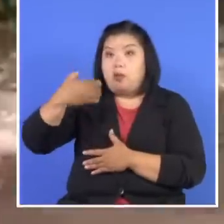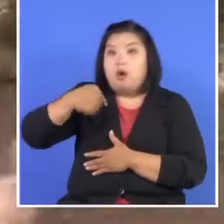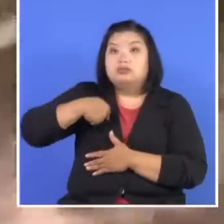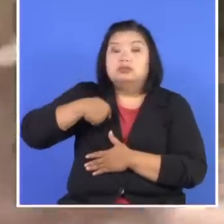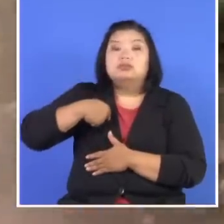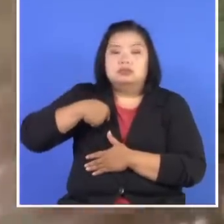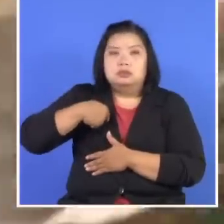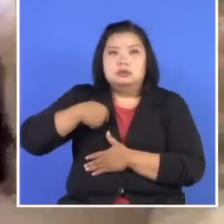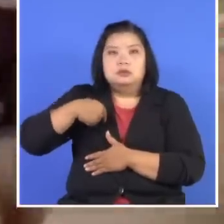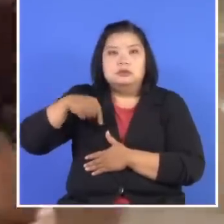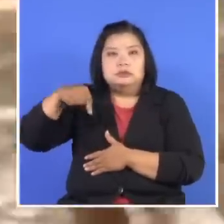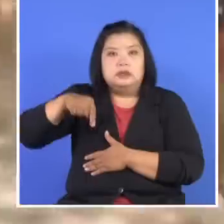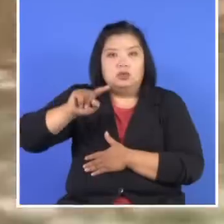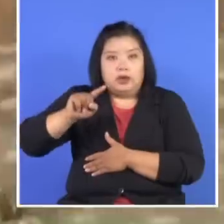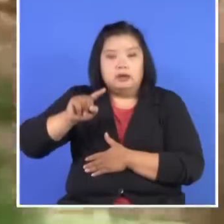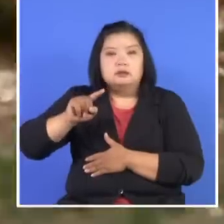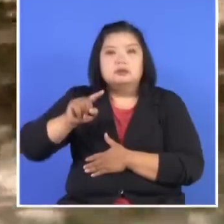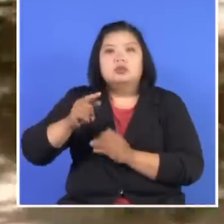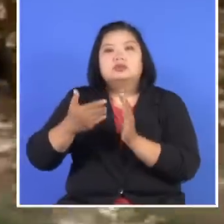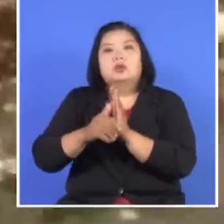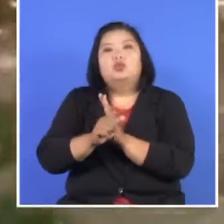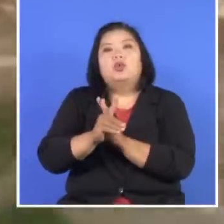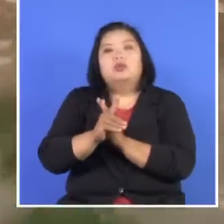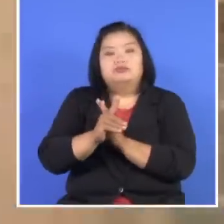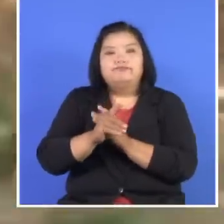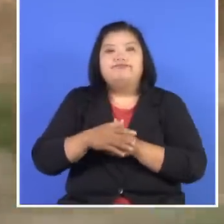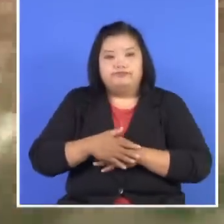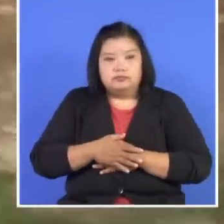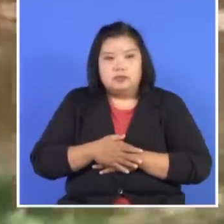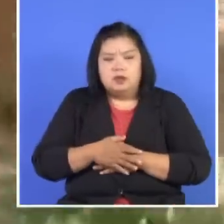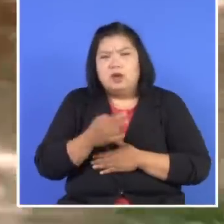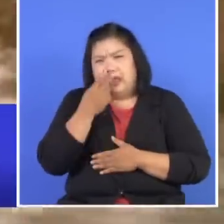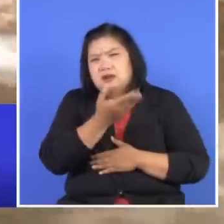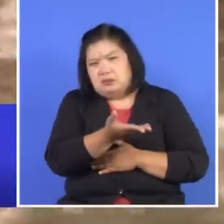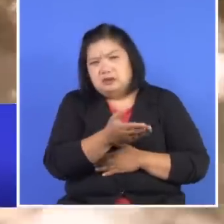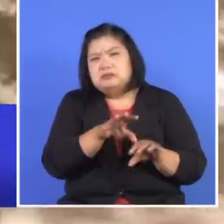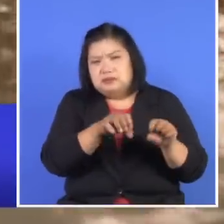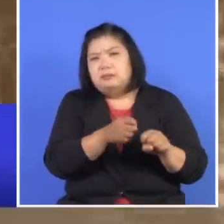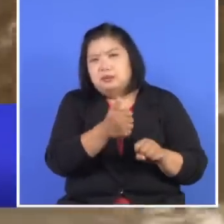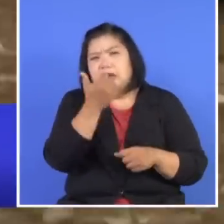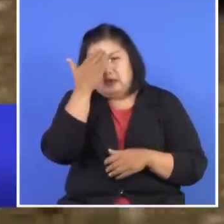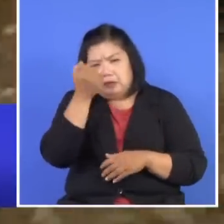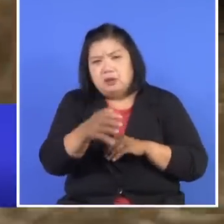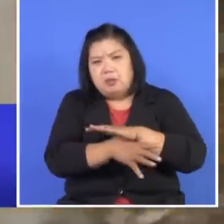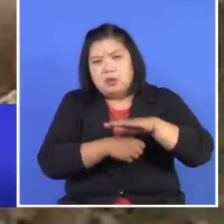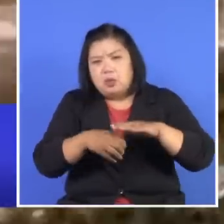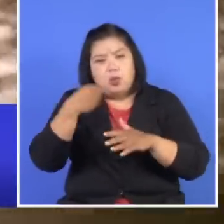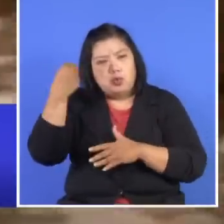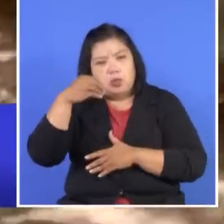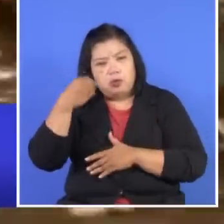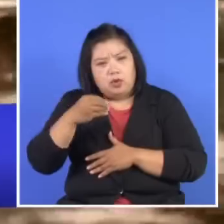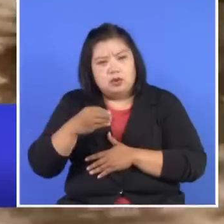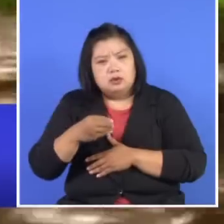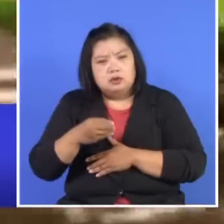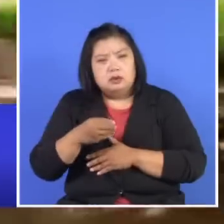มตำบลนิคมสงเคราะห์อำเภอเมืองจังหวัดอุดรธานีค่ะว่ามาจับเถอะคนร้ายเนี่ยมันมาขโมยทรัพย์สินไปแล้วหลายครั้งแล้วก็ไม่ใช่ใครอื่นเลย